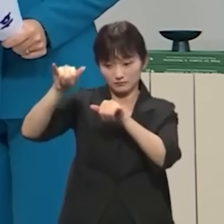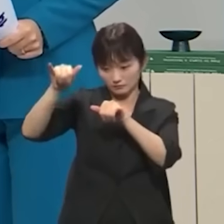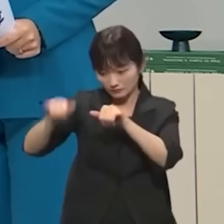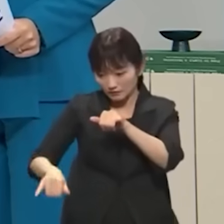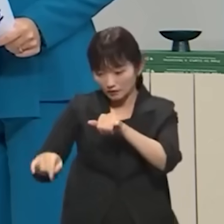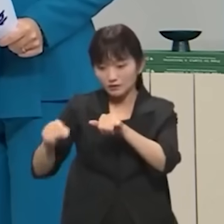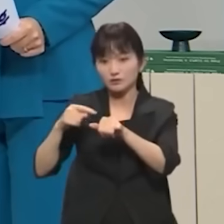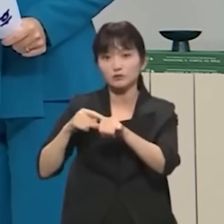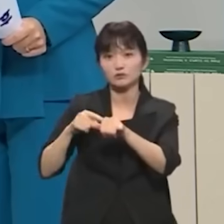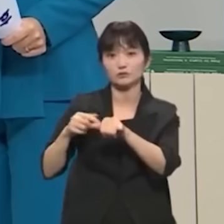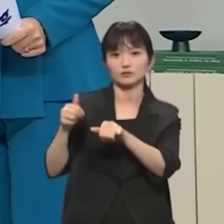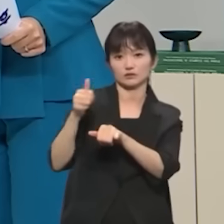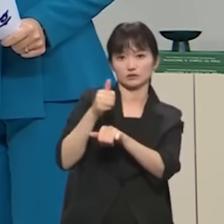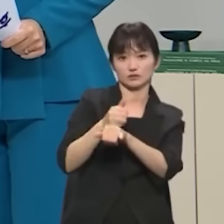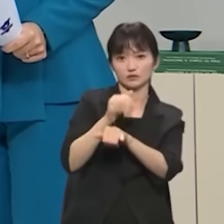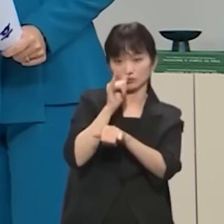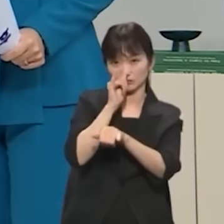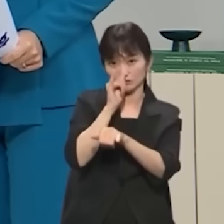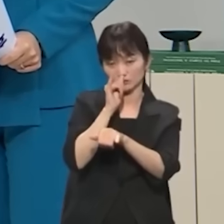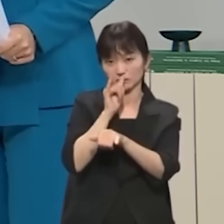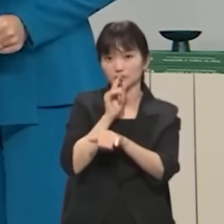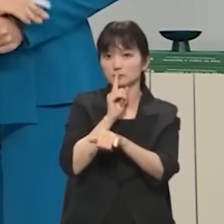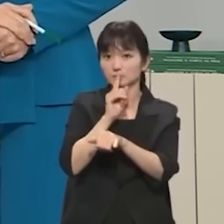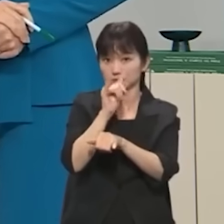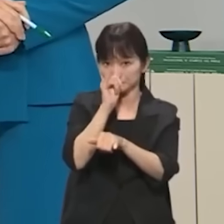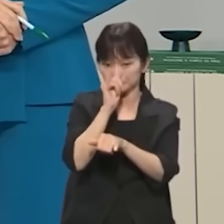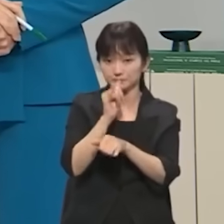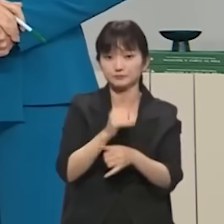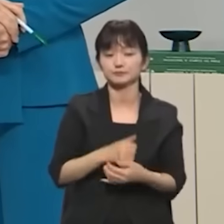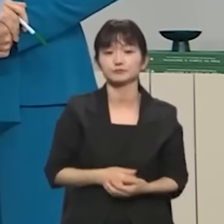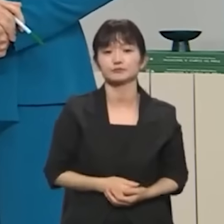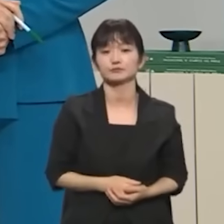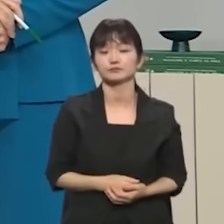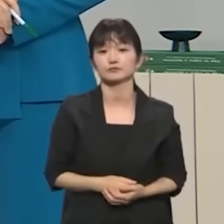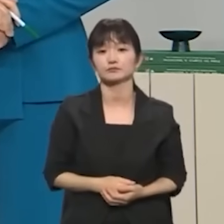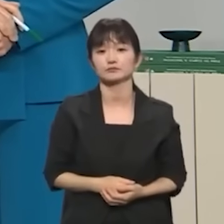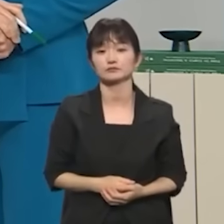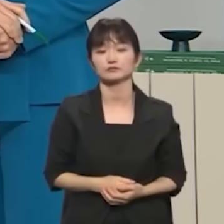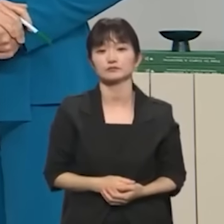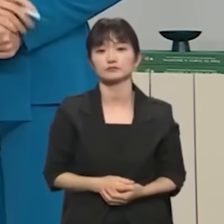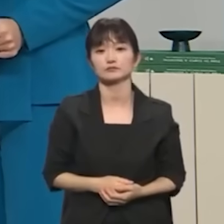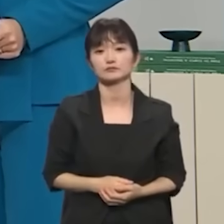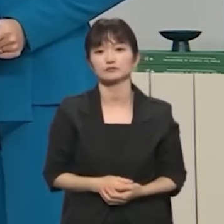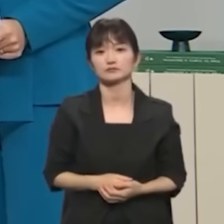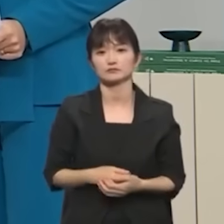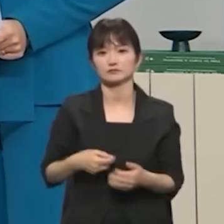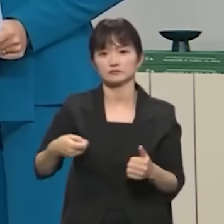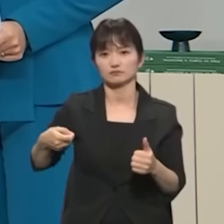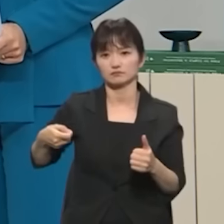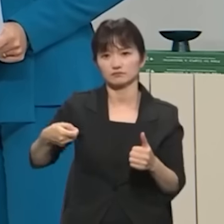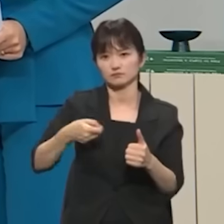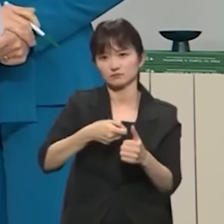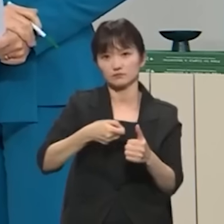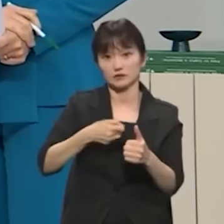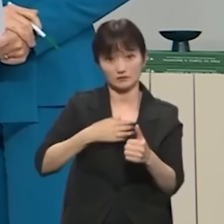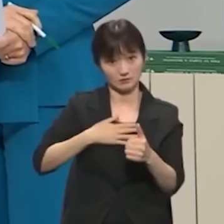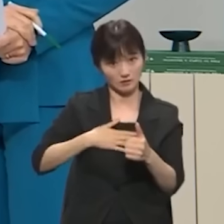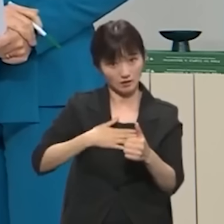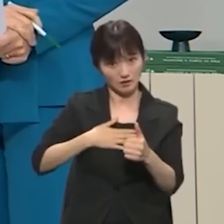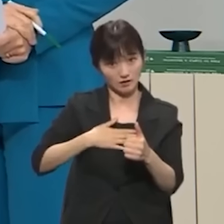번째 비행기에 타고 있었다는 주장 제기도 했다라고 보도했습니다. 또 애초에 암살 위협을 빤히